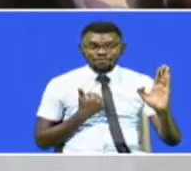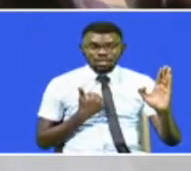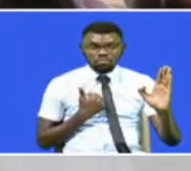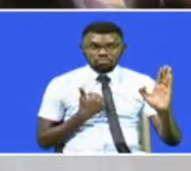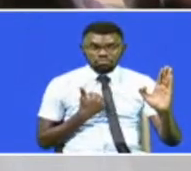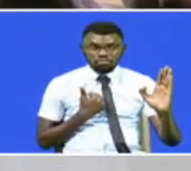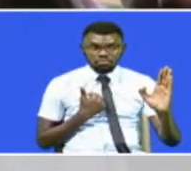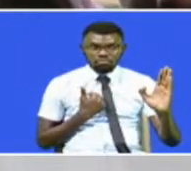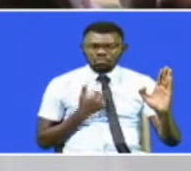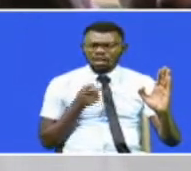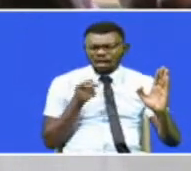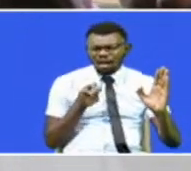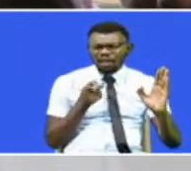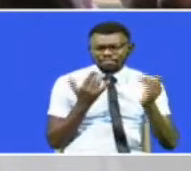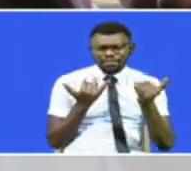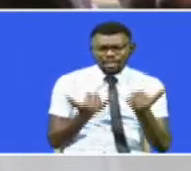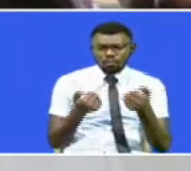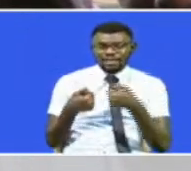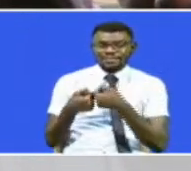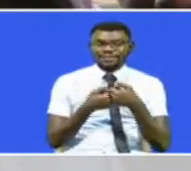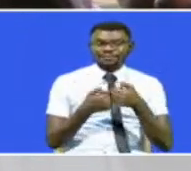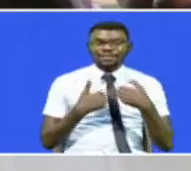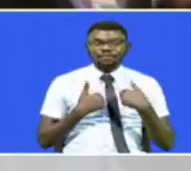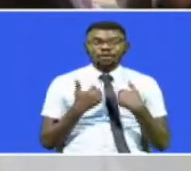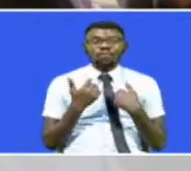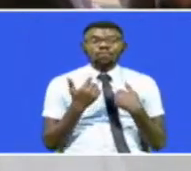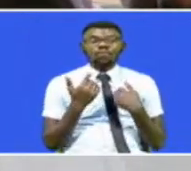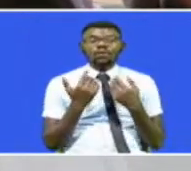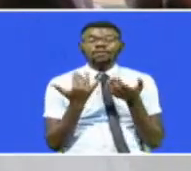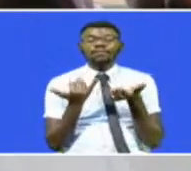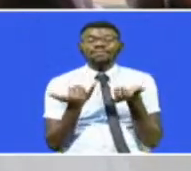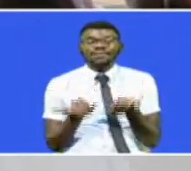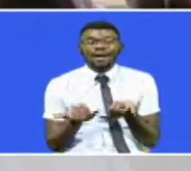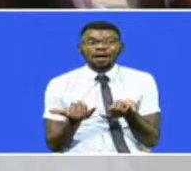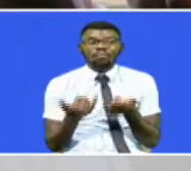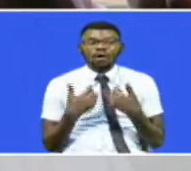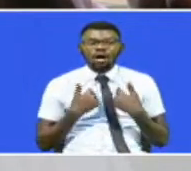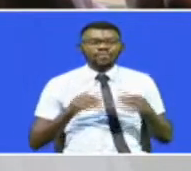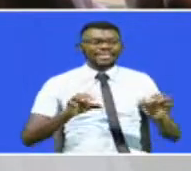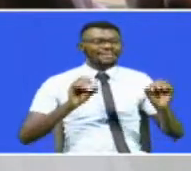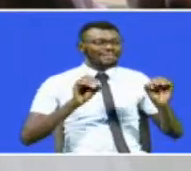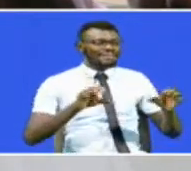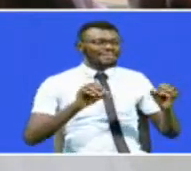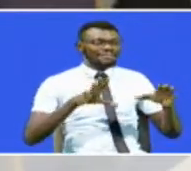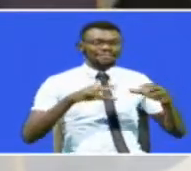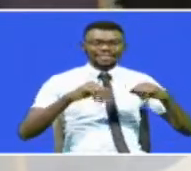particular passenger is an issue because the enforcement officers from the city hall,